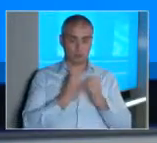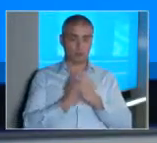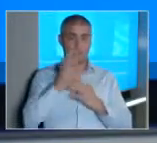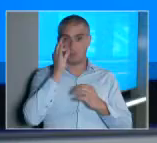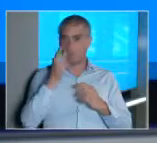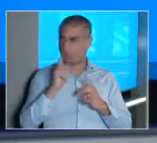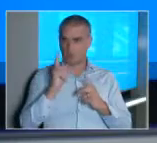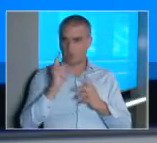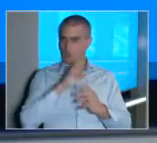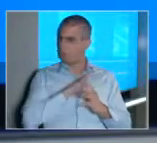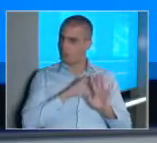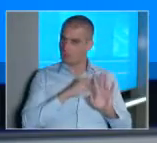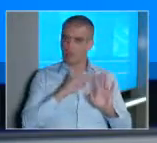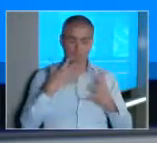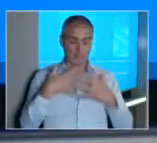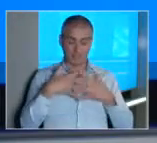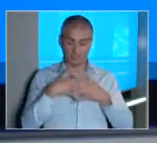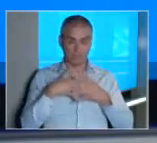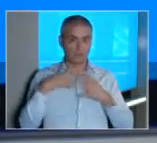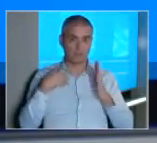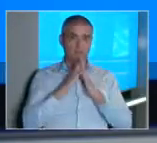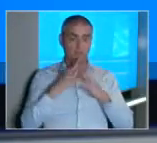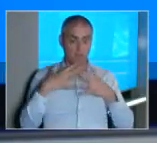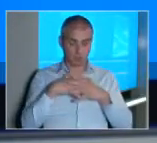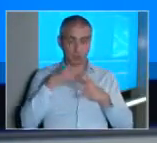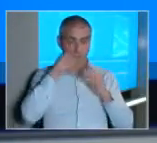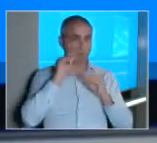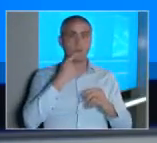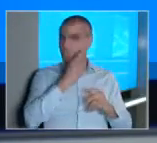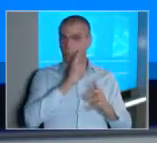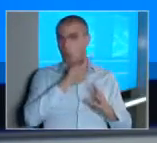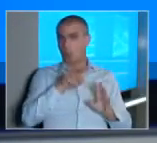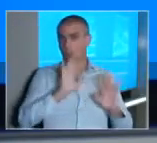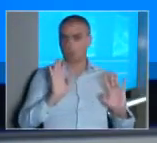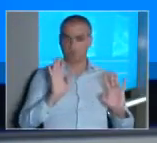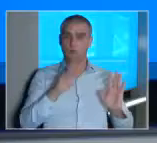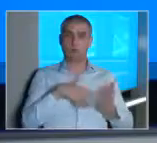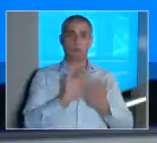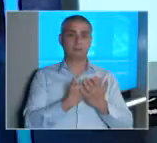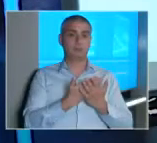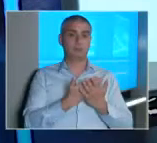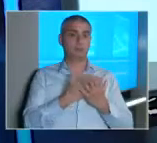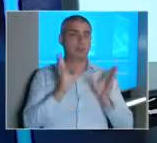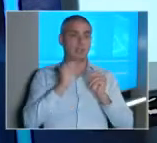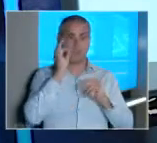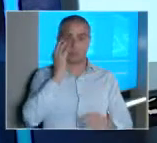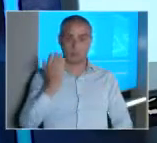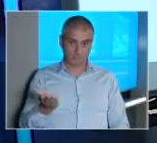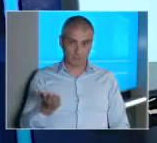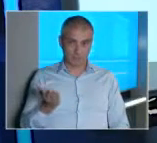ברק, שהיא לאו דווקא מועילה לנו, אני חושב שאיחוד כן. כזה, ואני קורא לאיחוד ביניהם, ואמיר גם אמר שהוא לא פוסל את זה, הציע הצגות מפלגות, עם אהוד